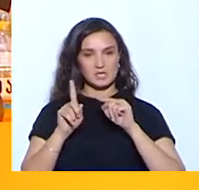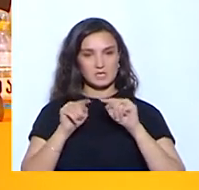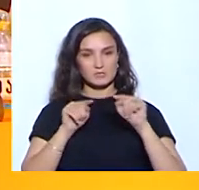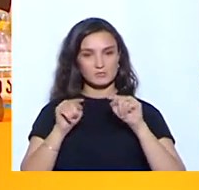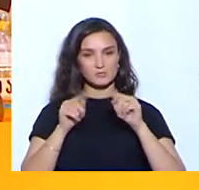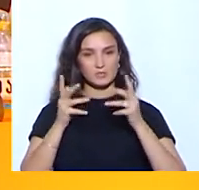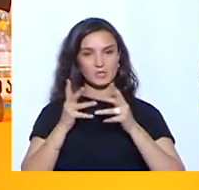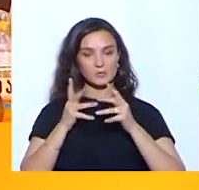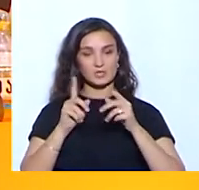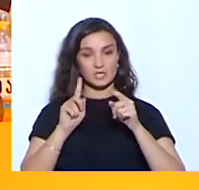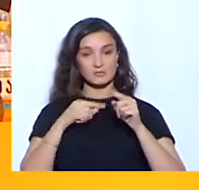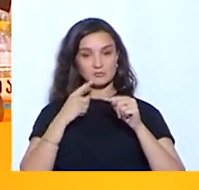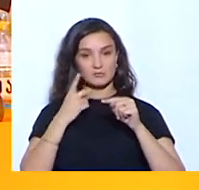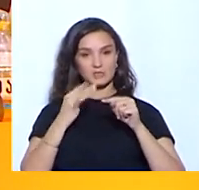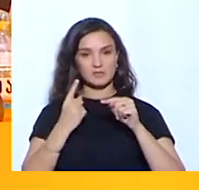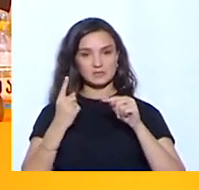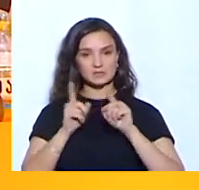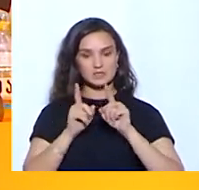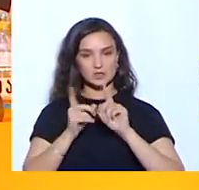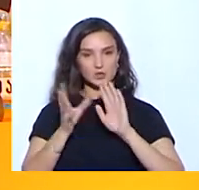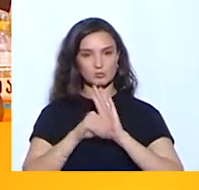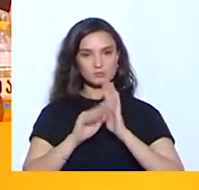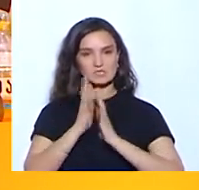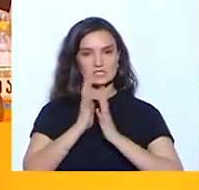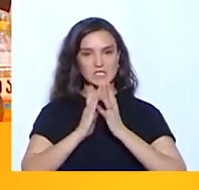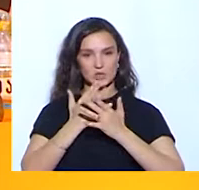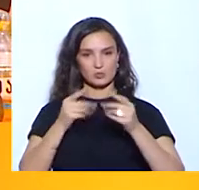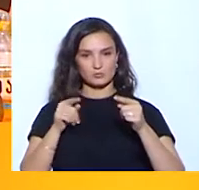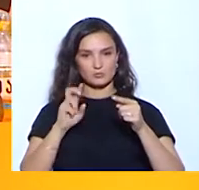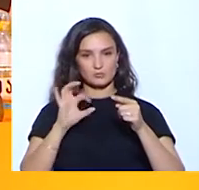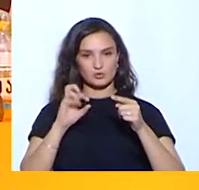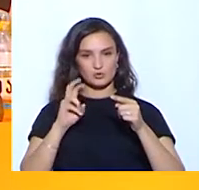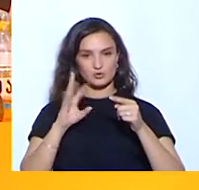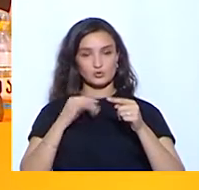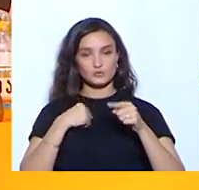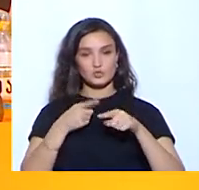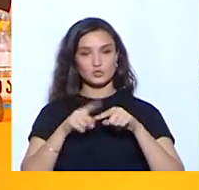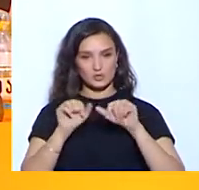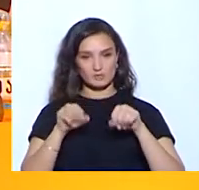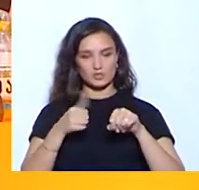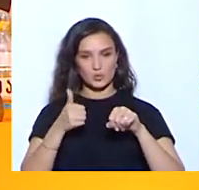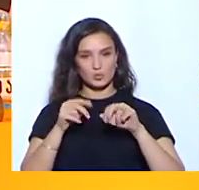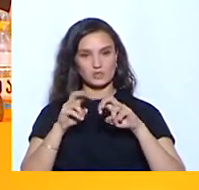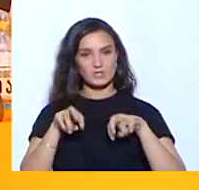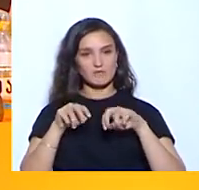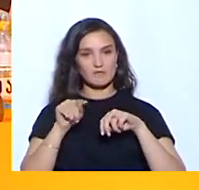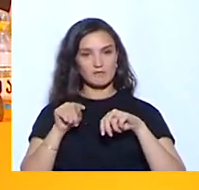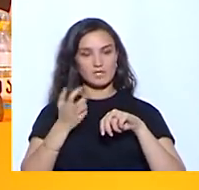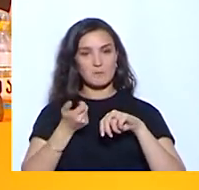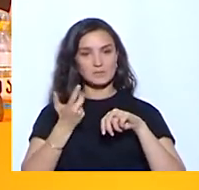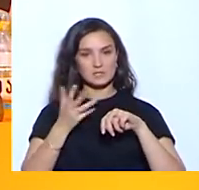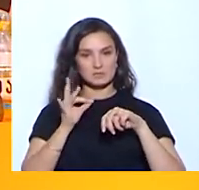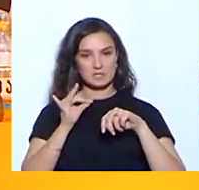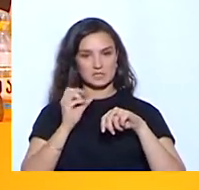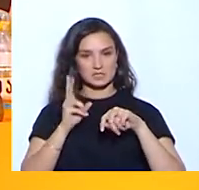ცოტა უხერხულია, მაგრამ ერთ-ერთი ასეთი კომპონენტი არის მცენარეული ბოჭკო, რომლითაც ჩვენ შეგვიძლია, როგორც ირკვევა, რამდენიმე